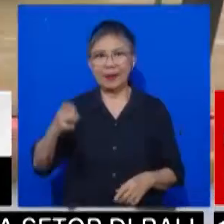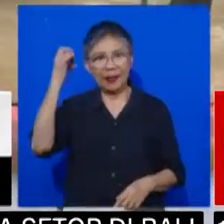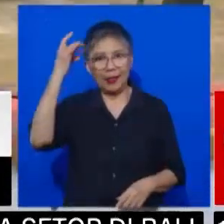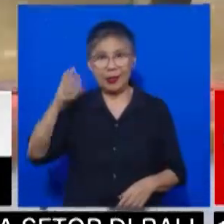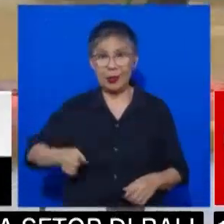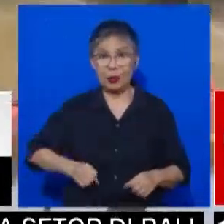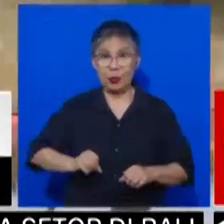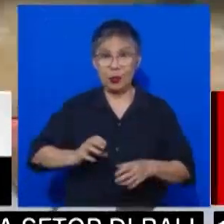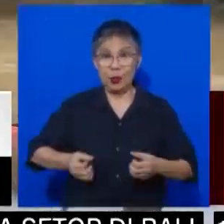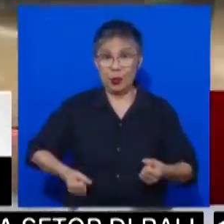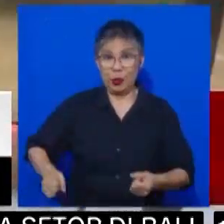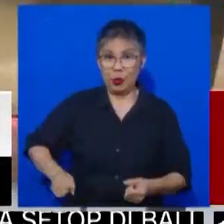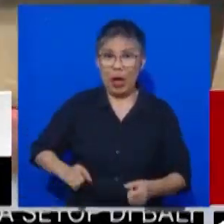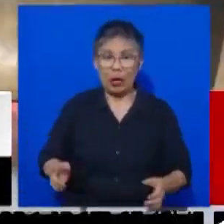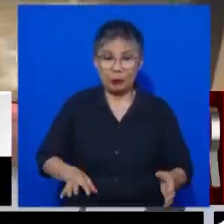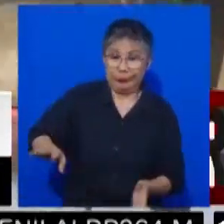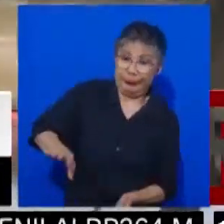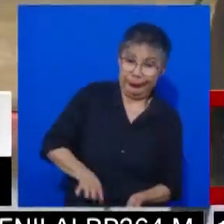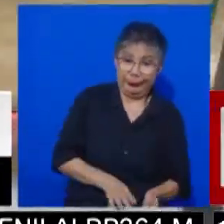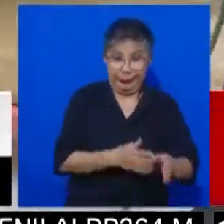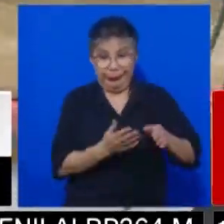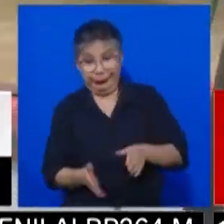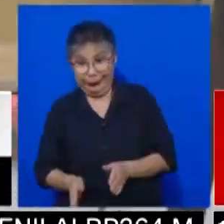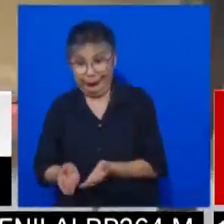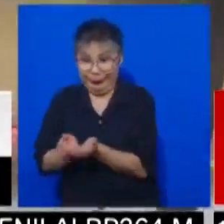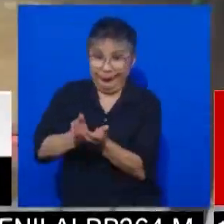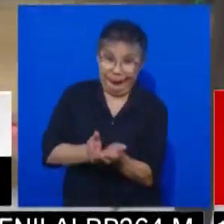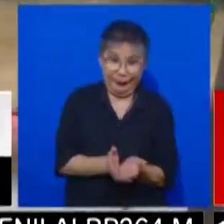akan terasa lebih bergoyang.